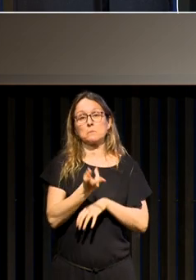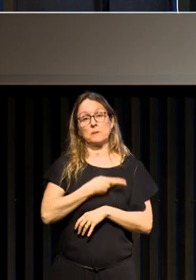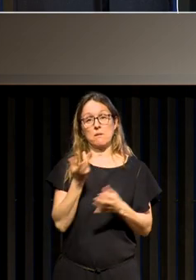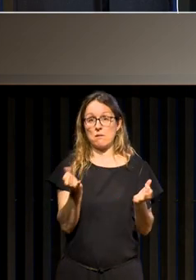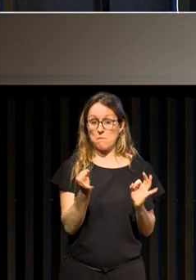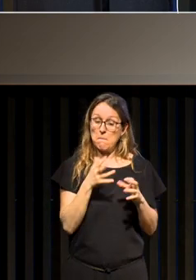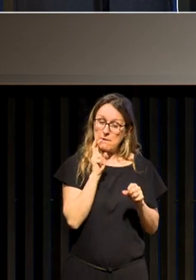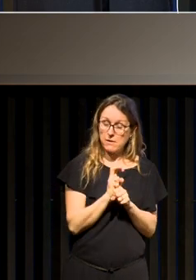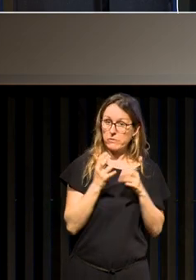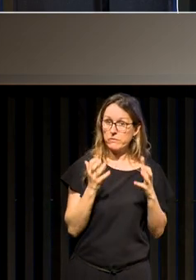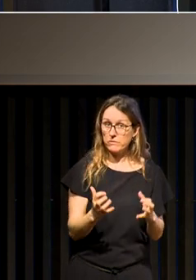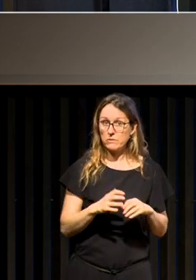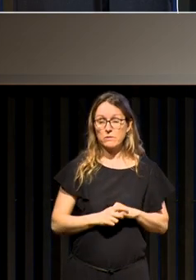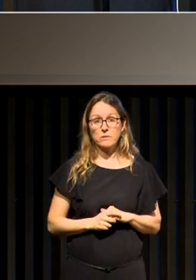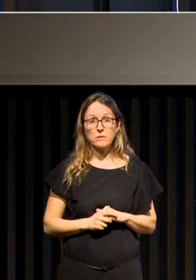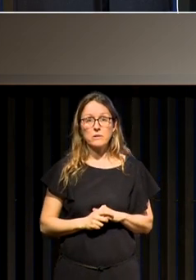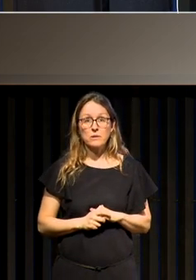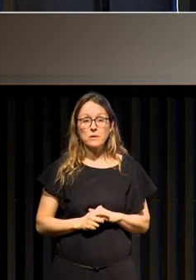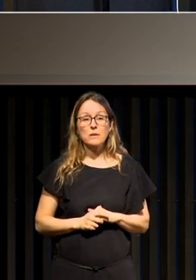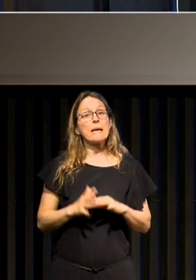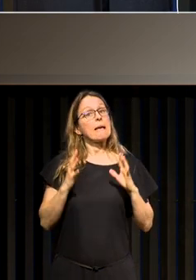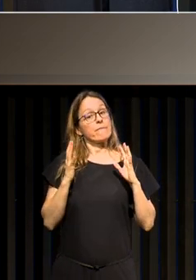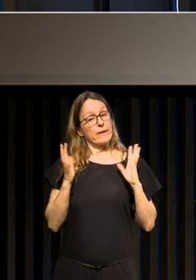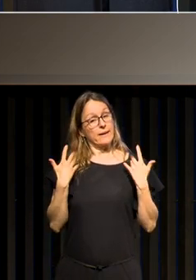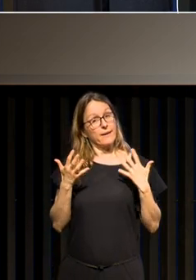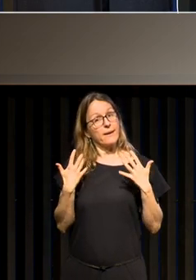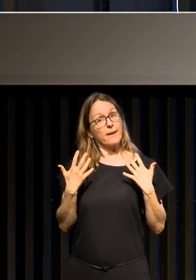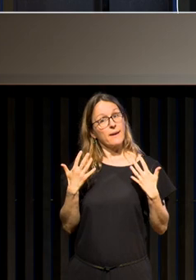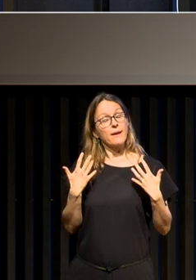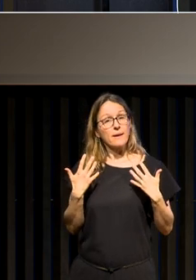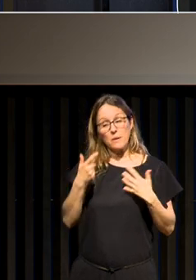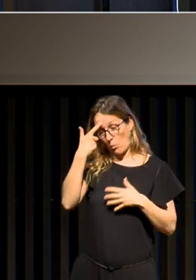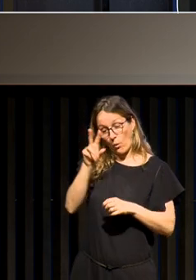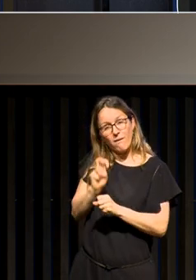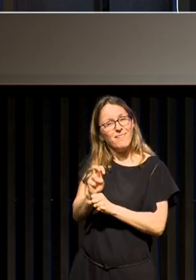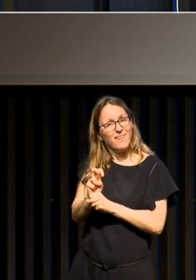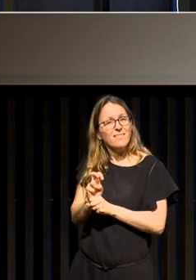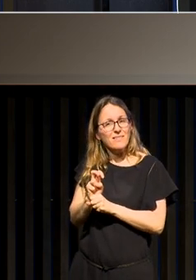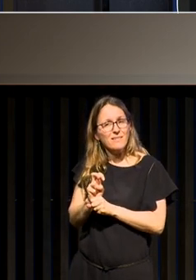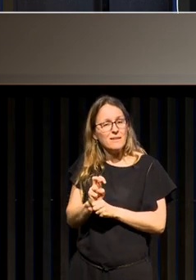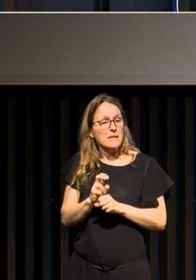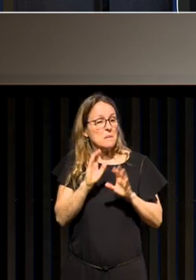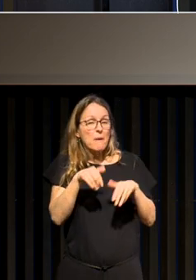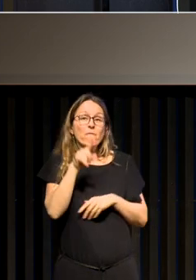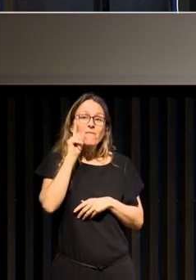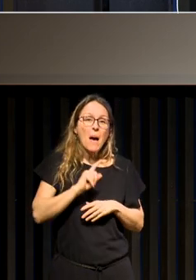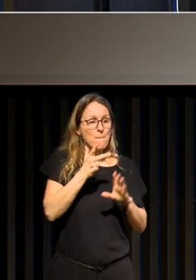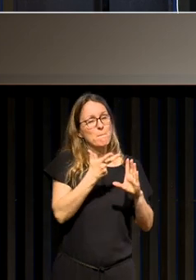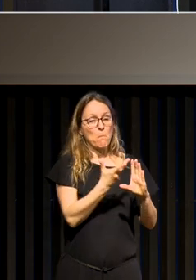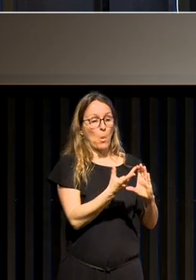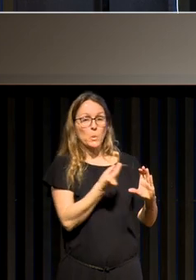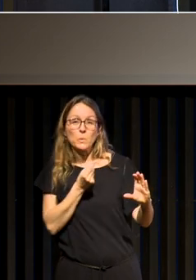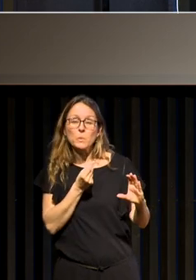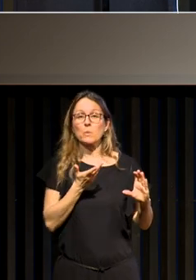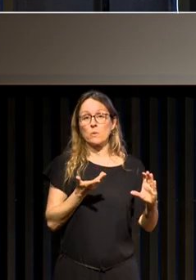bien, les frais de recueil, les frais pour une ponction d'une femme, les frais